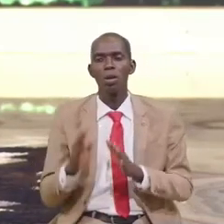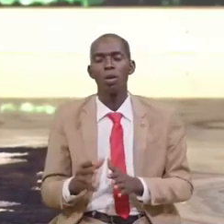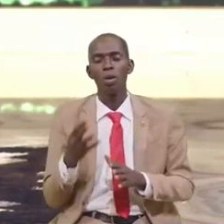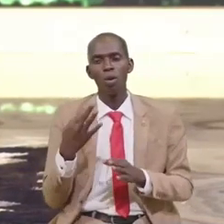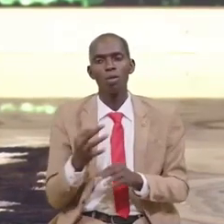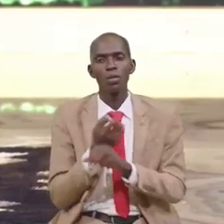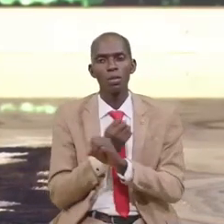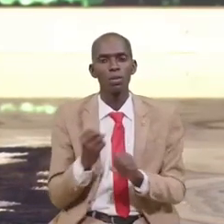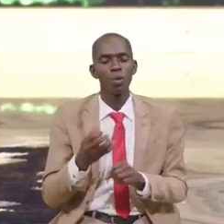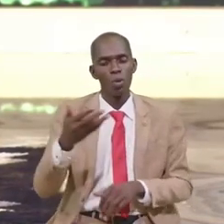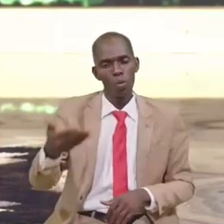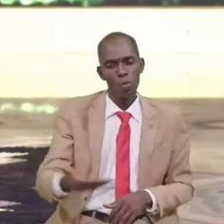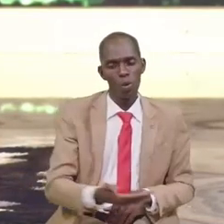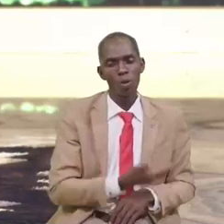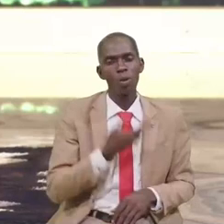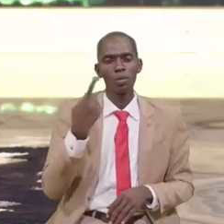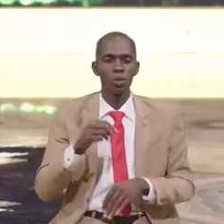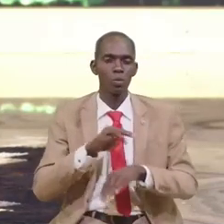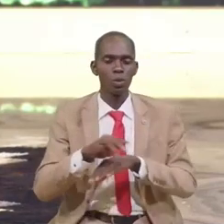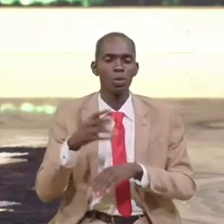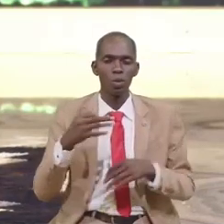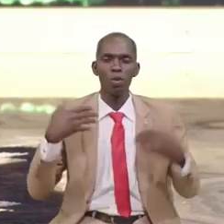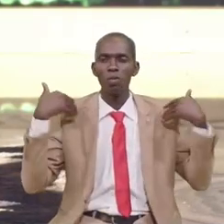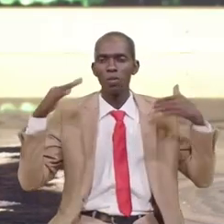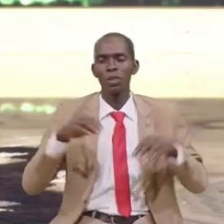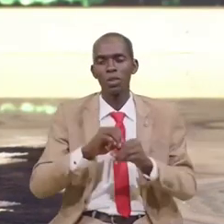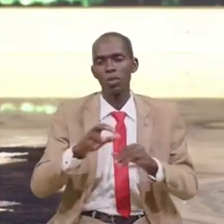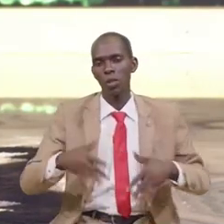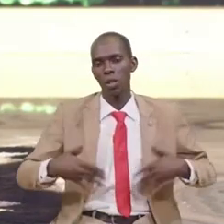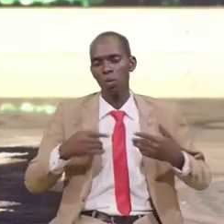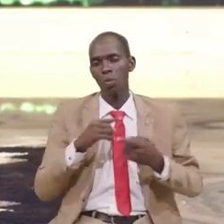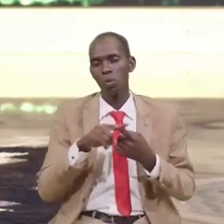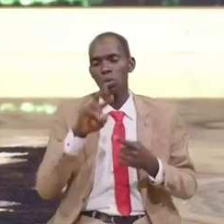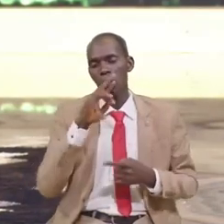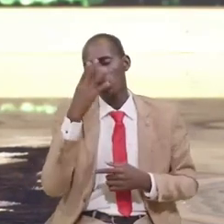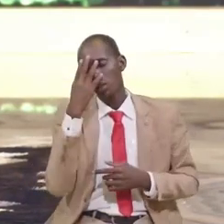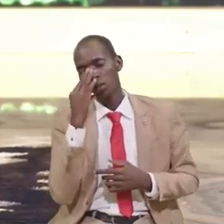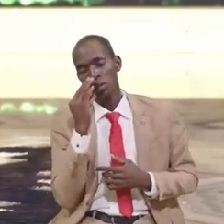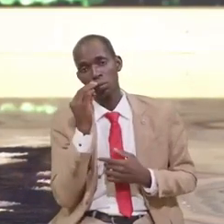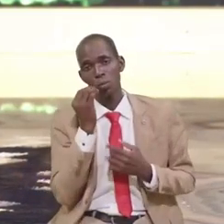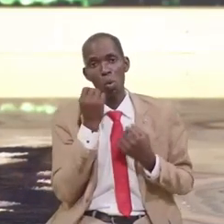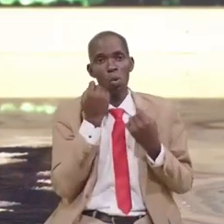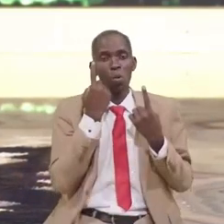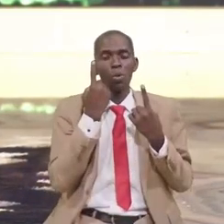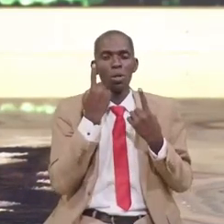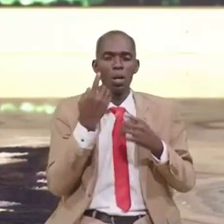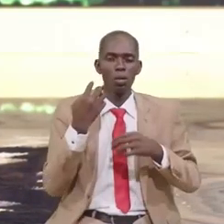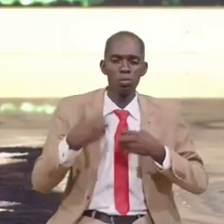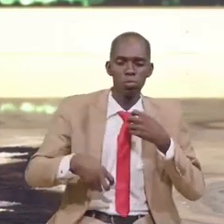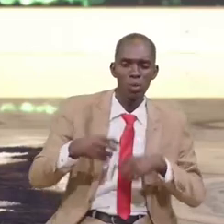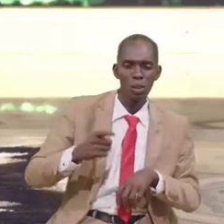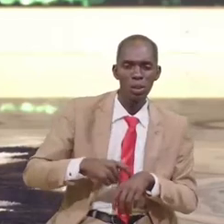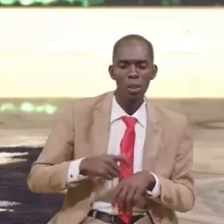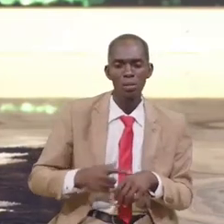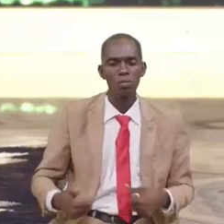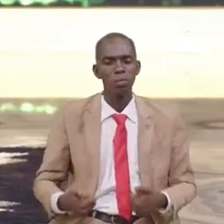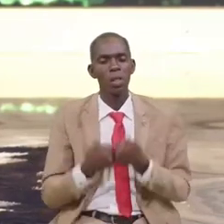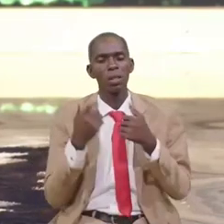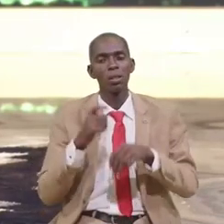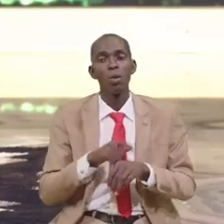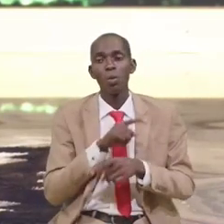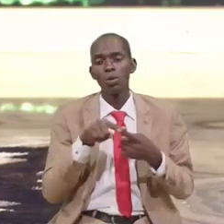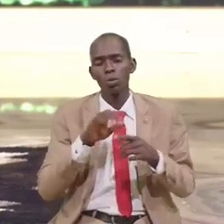du salut. Et accueillez le ministère des anges dans votre vie.